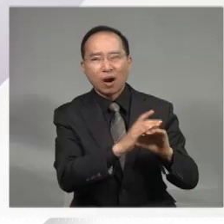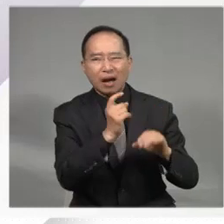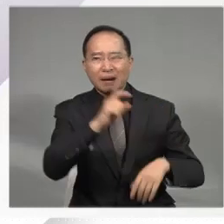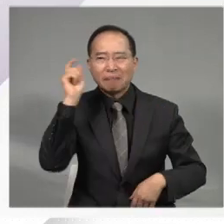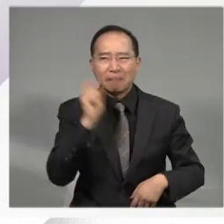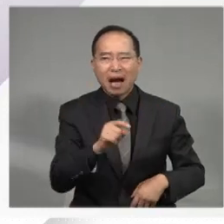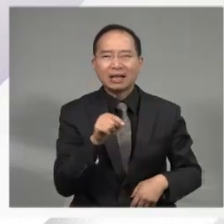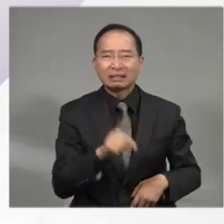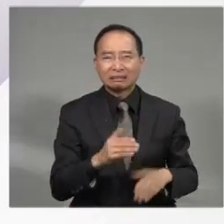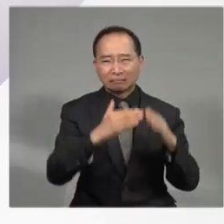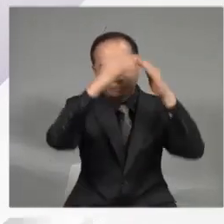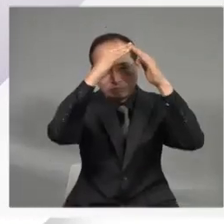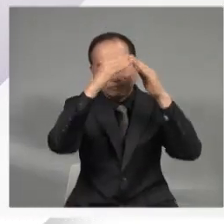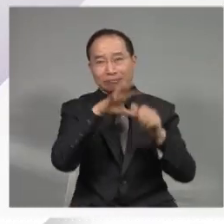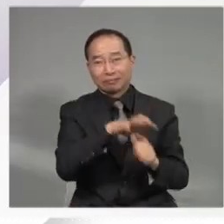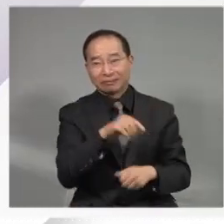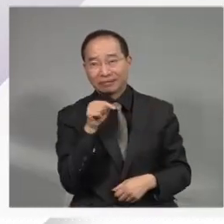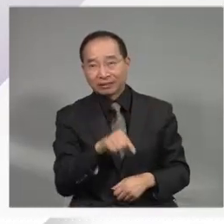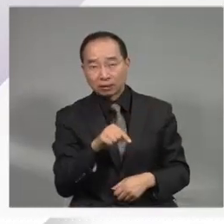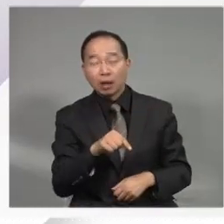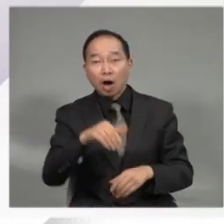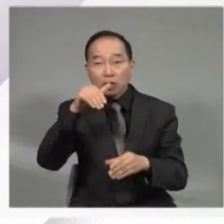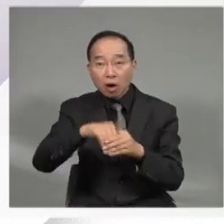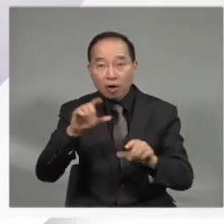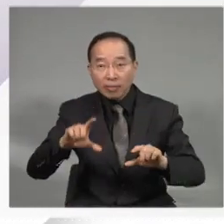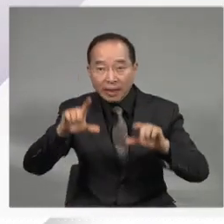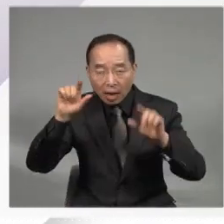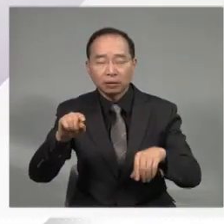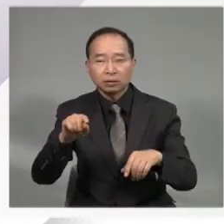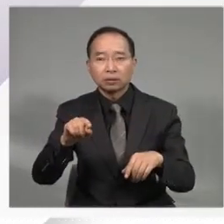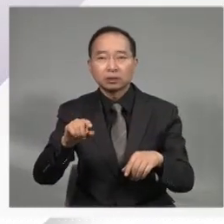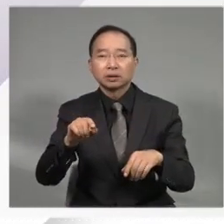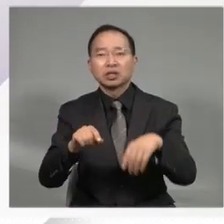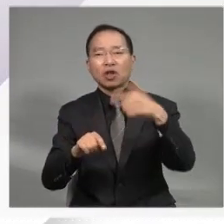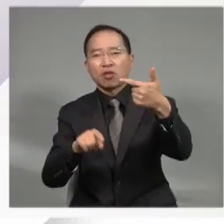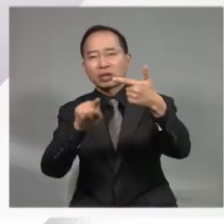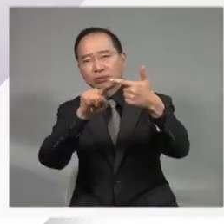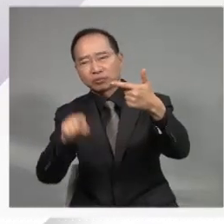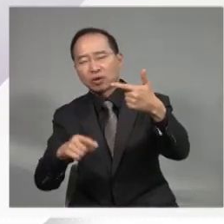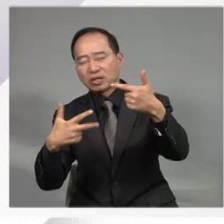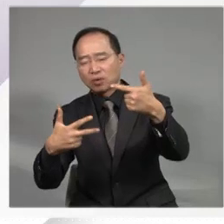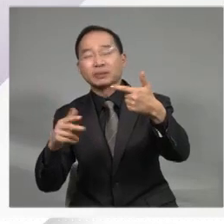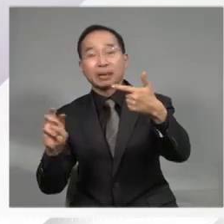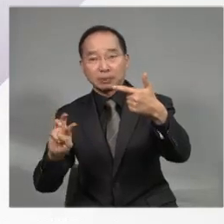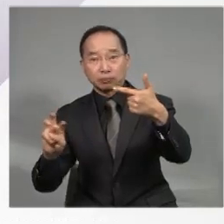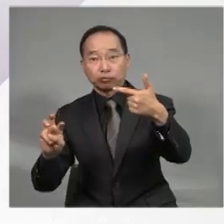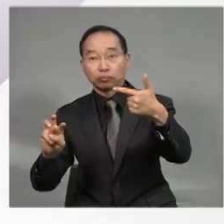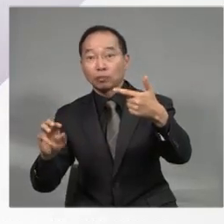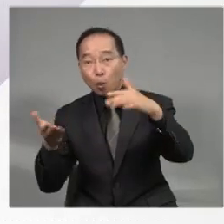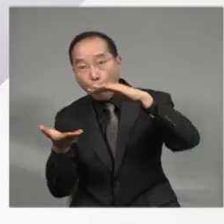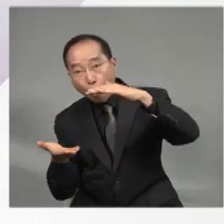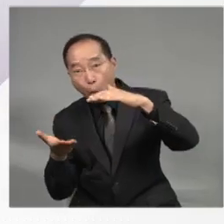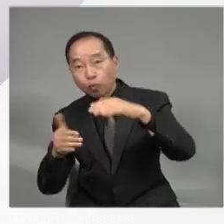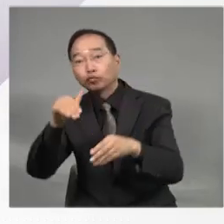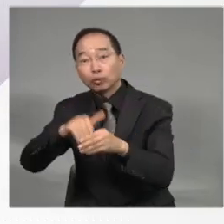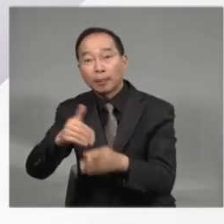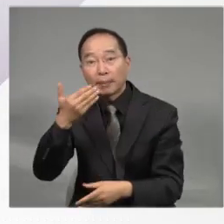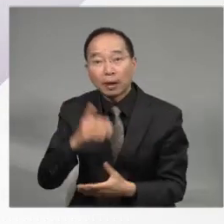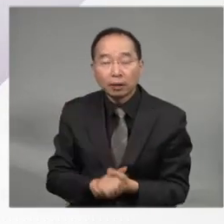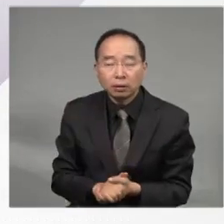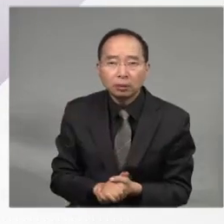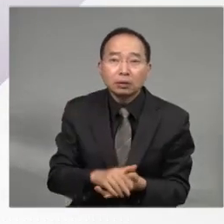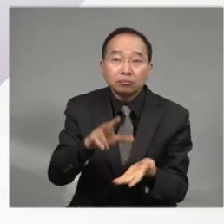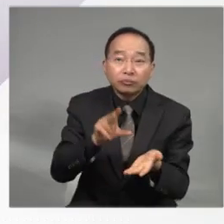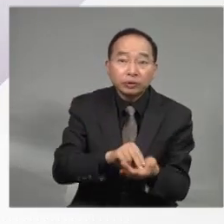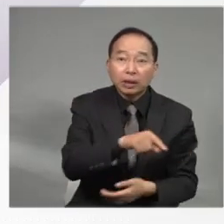격리 유권자분들은 선거 당일에 오후 6시부터 오후 7시 30분까지 투표를 하실 수 있습니다. 다만 농산어촌